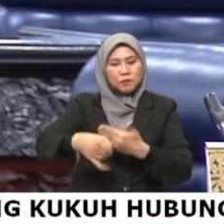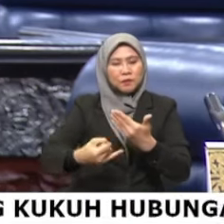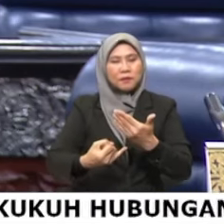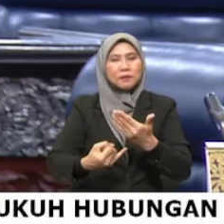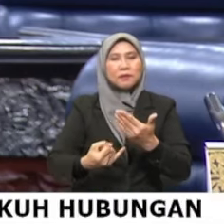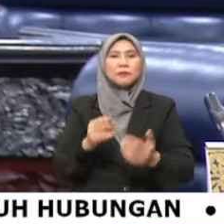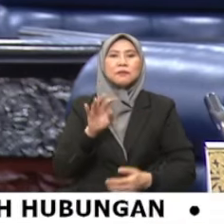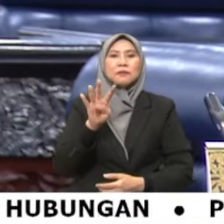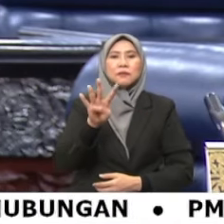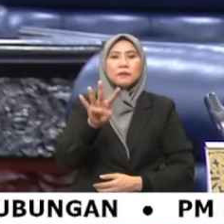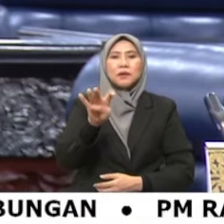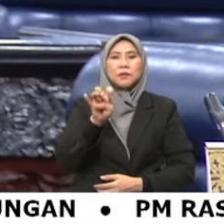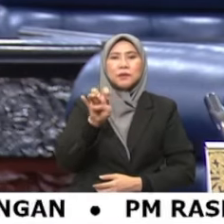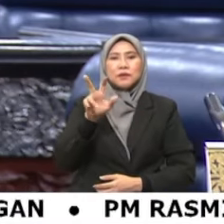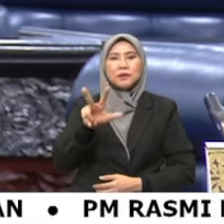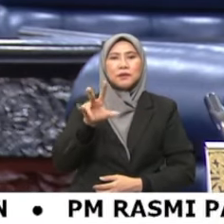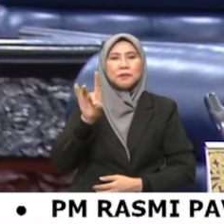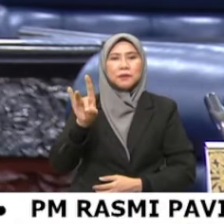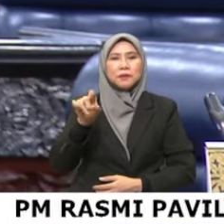sebanyak